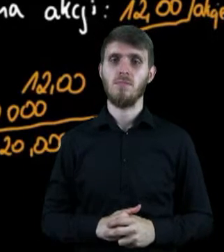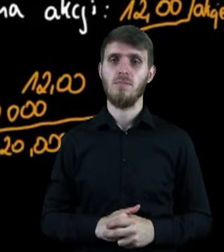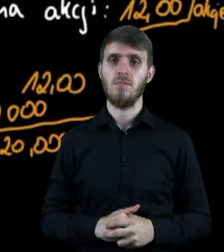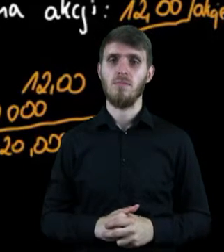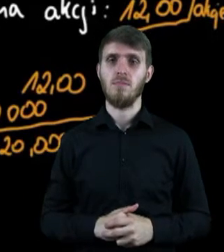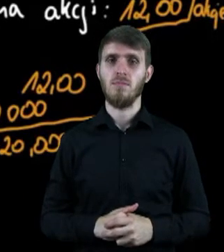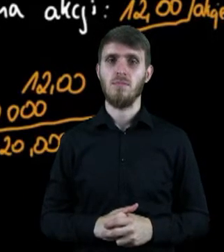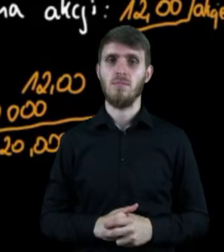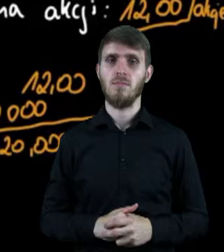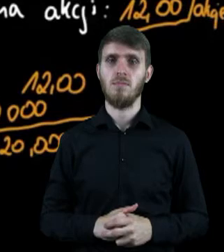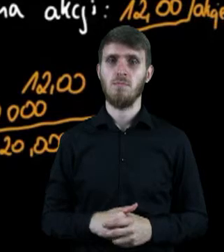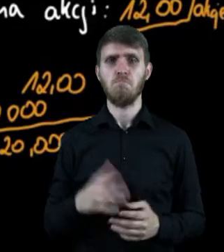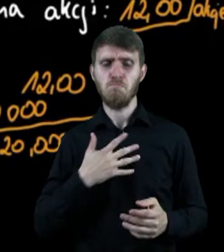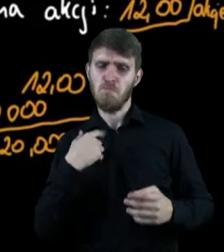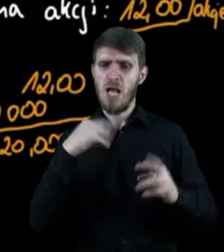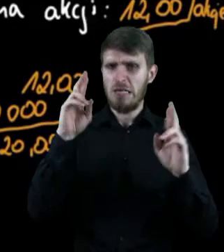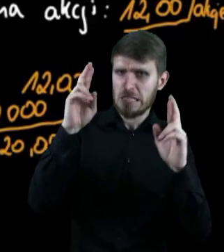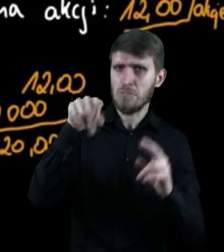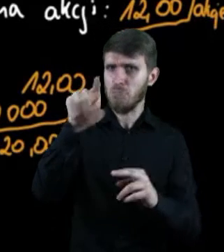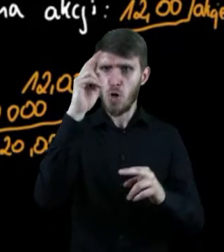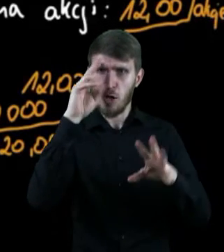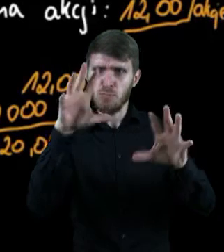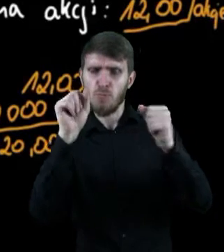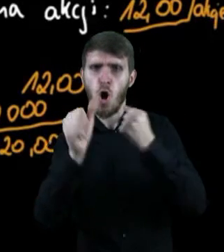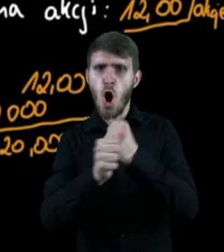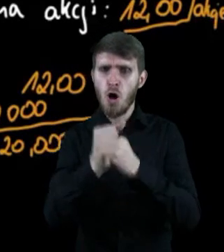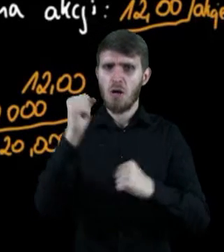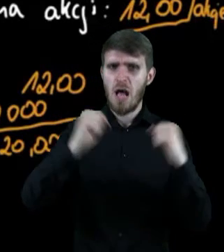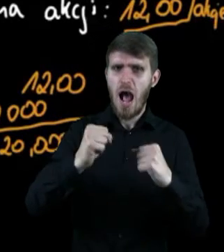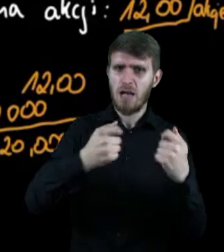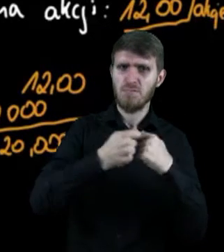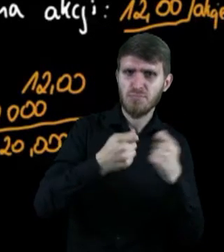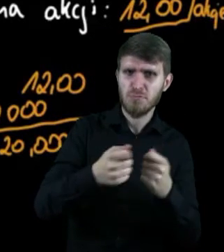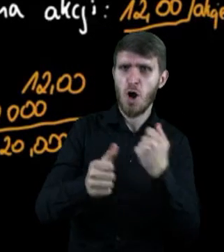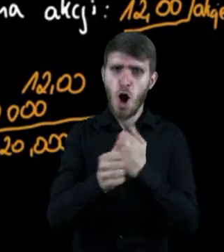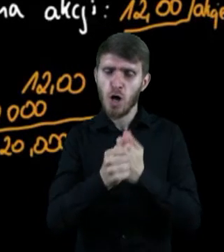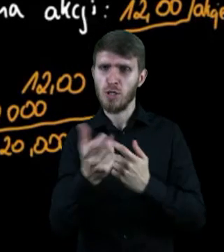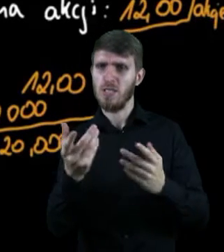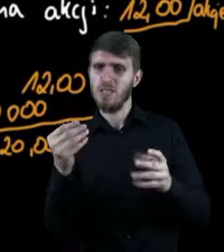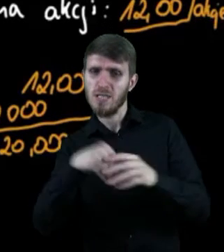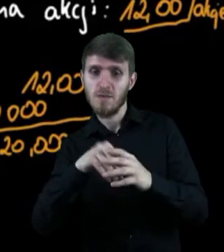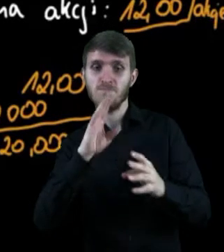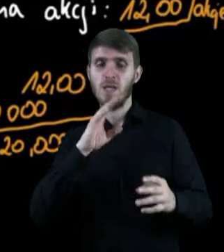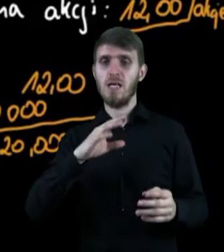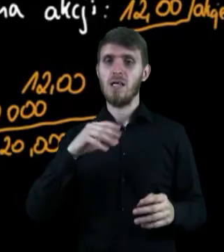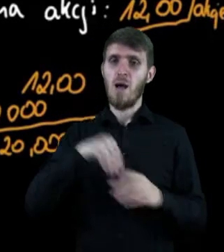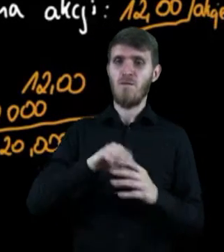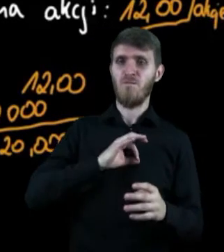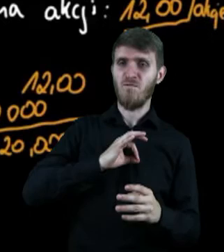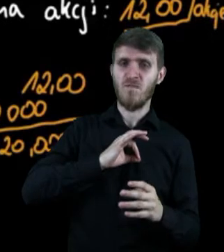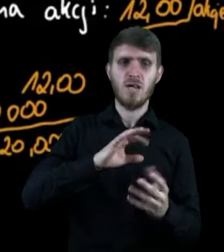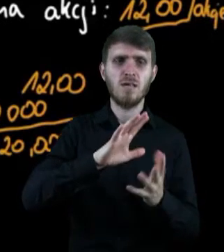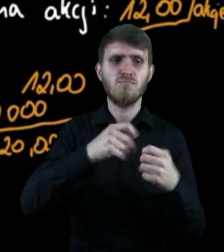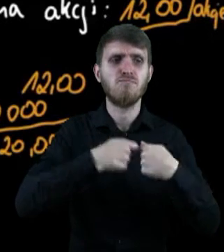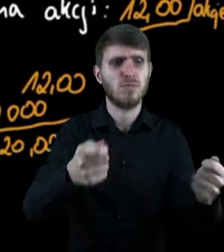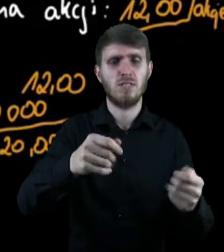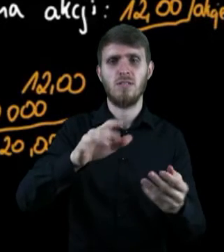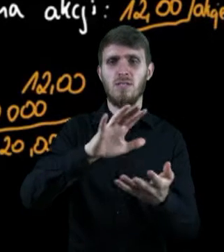120 tysięcy złotych. Mam nadzieję, że zrozumieliście nieco lepiej, jakiej części bilansu dotyczą akcje i czego dotyczy